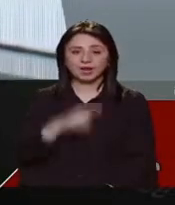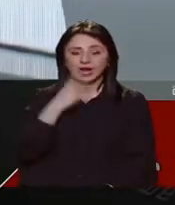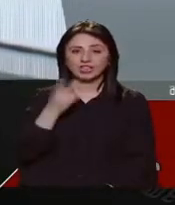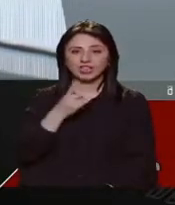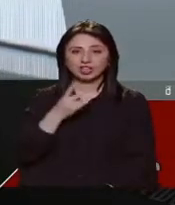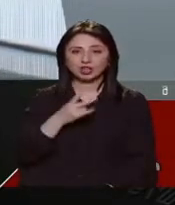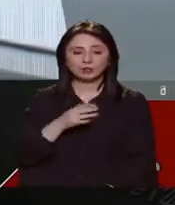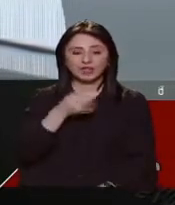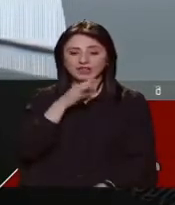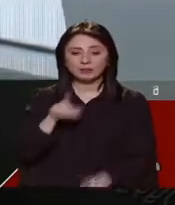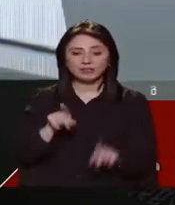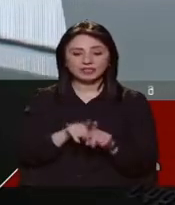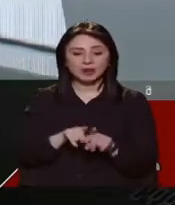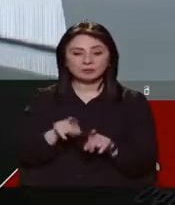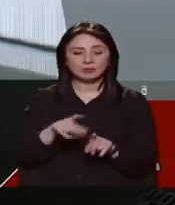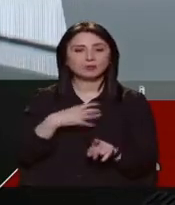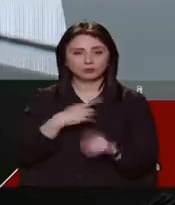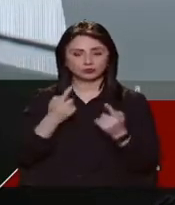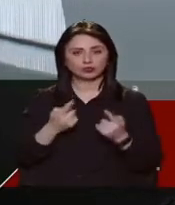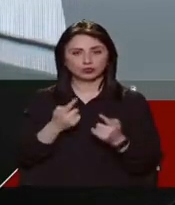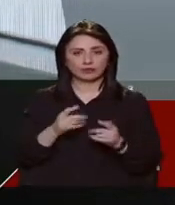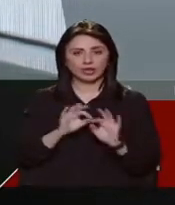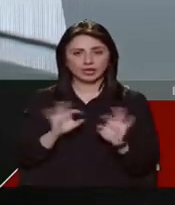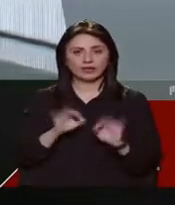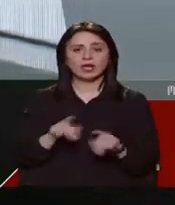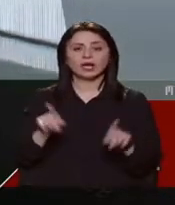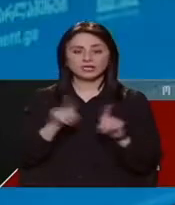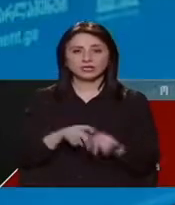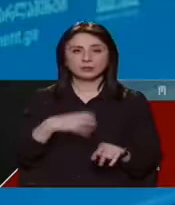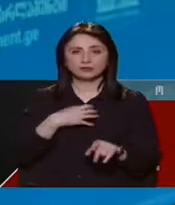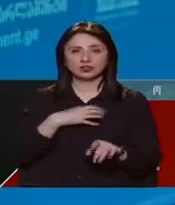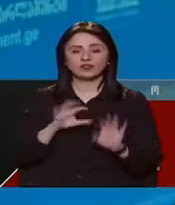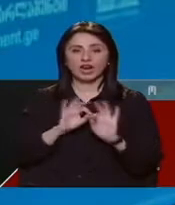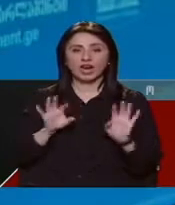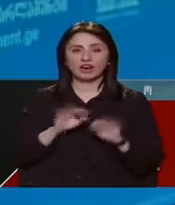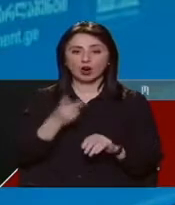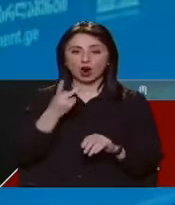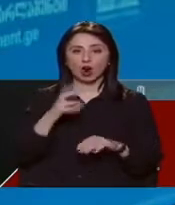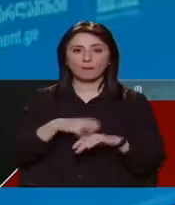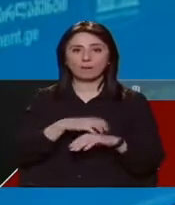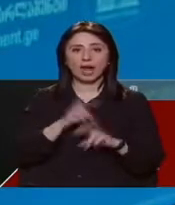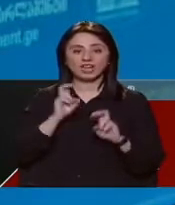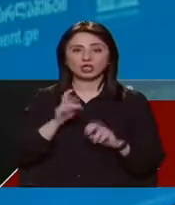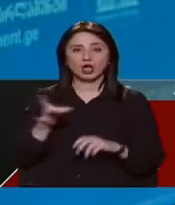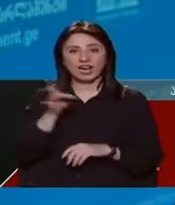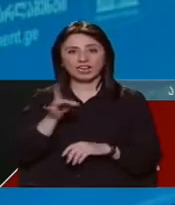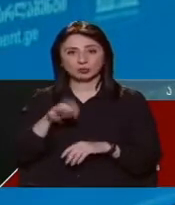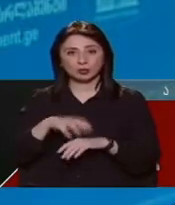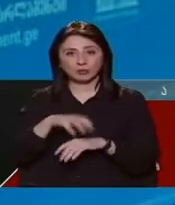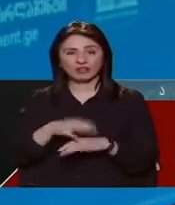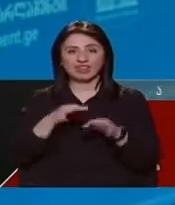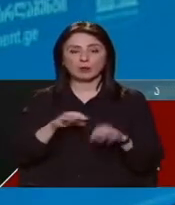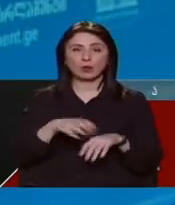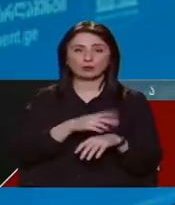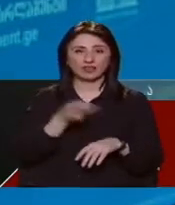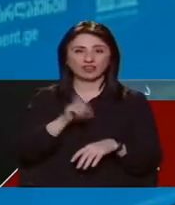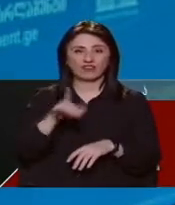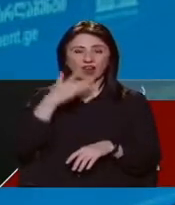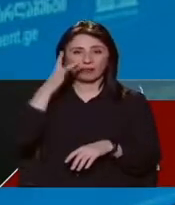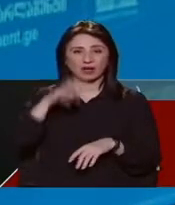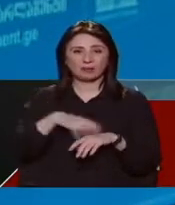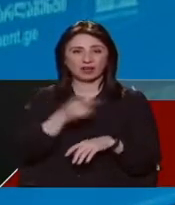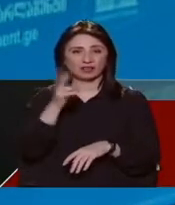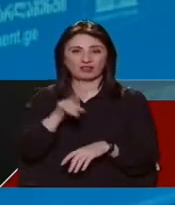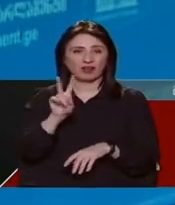Radcam unde nevismene este cancelarea nișnului. Radcam unde există nișnul în euro, este cancelarea aris orpartiului, anul Republicanilor de Democrate, iertat